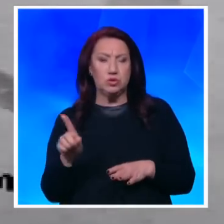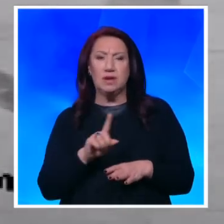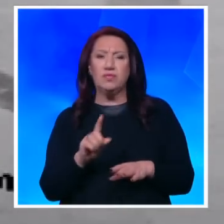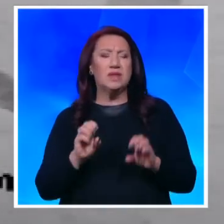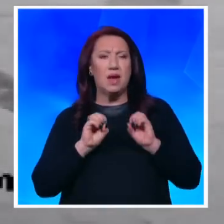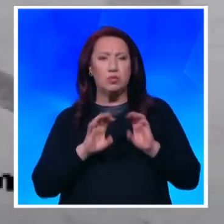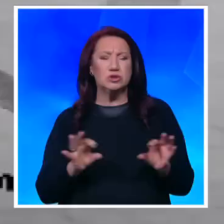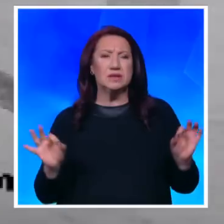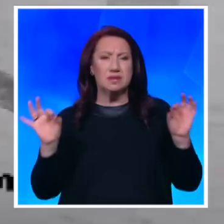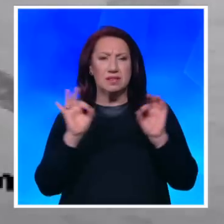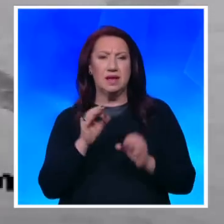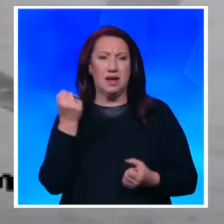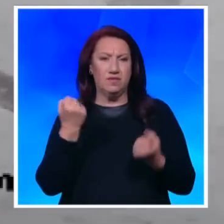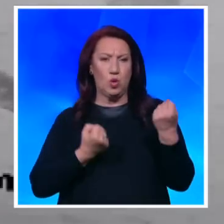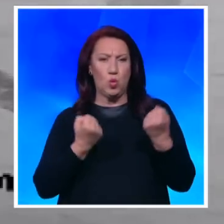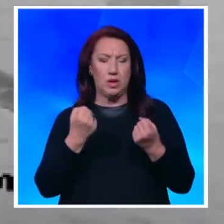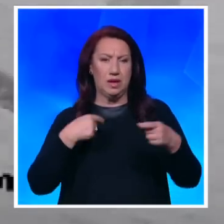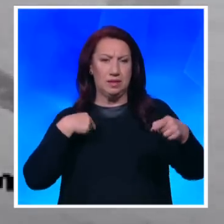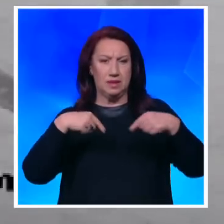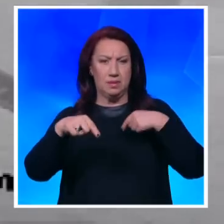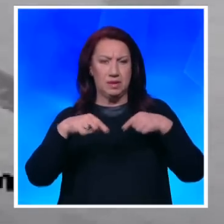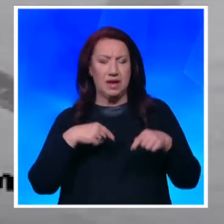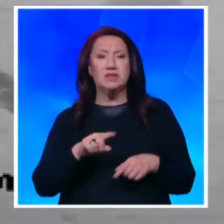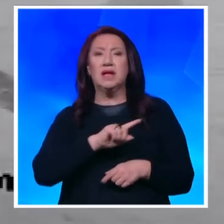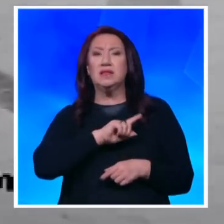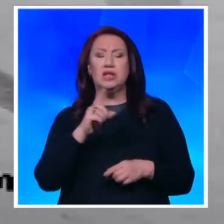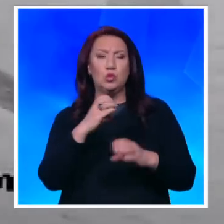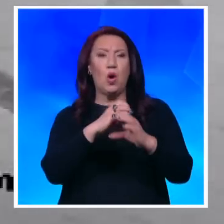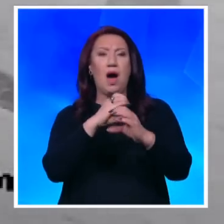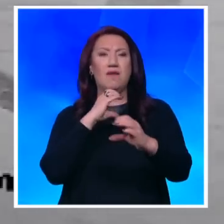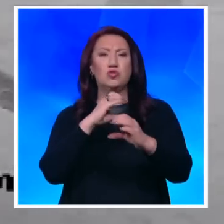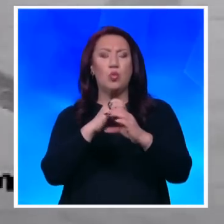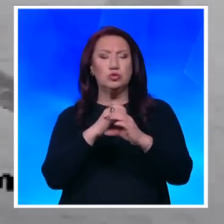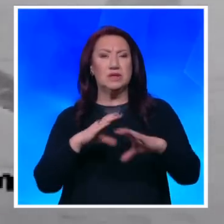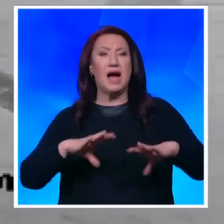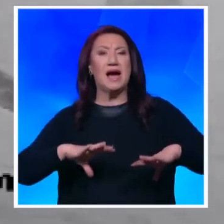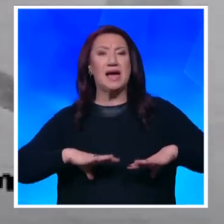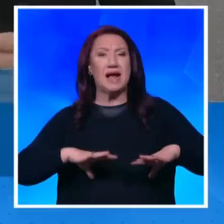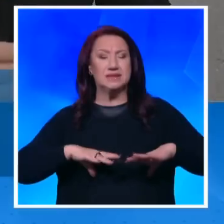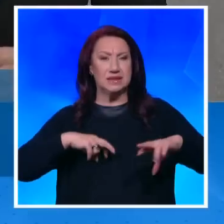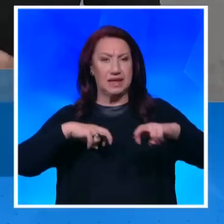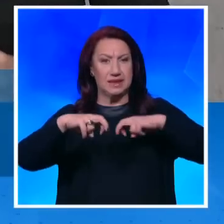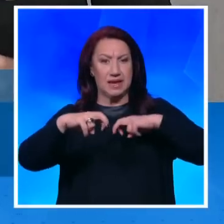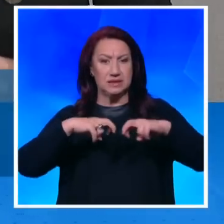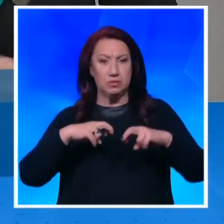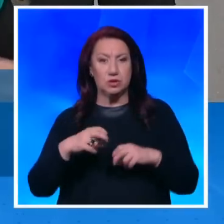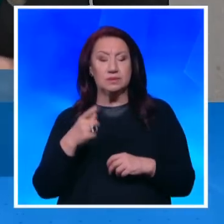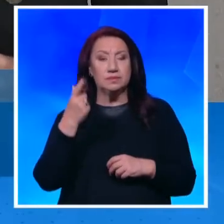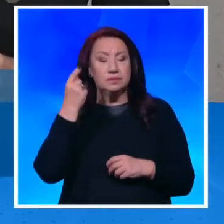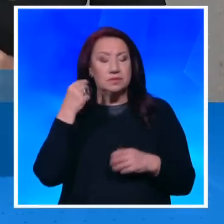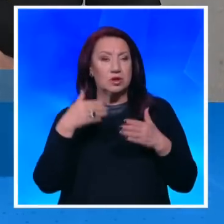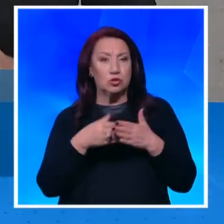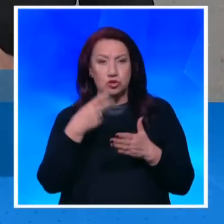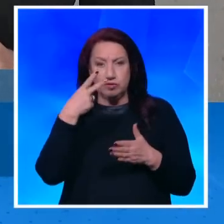никакви автомобили, не се допускат дори и автобусите от градския транспорт. Това, което знаем с нощи от записи от